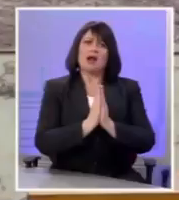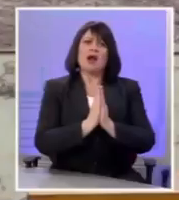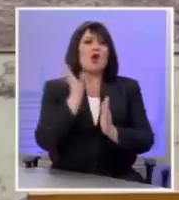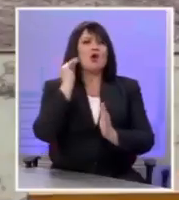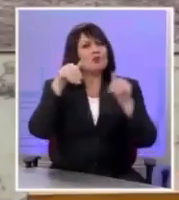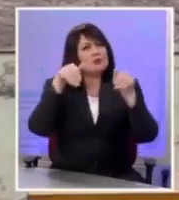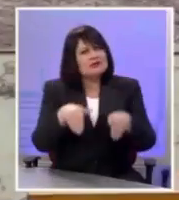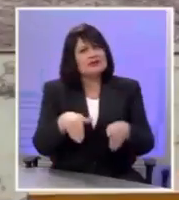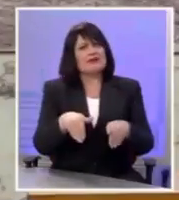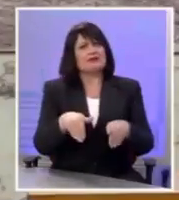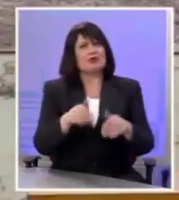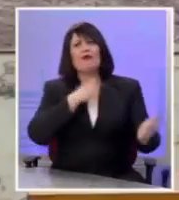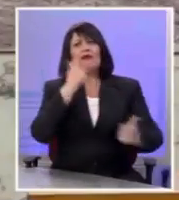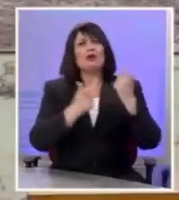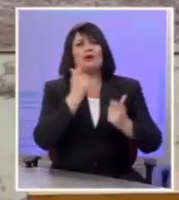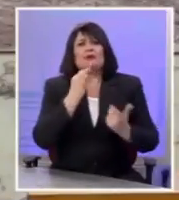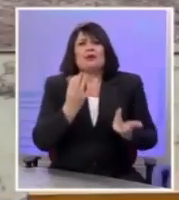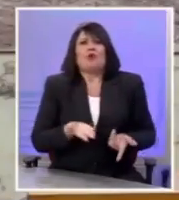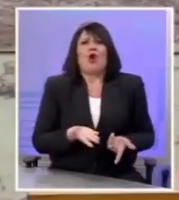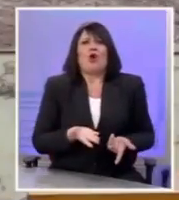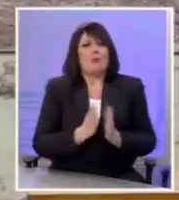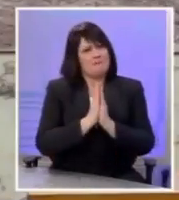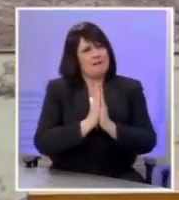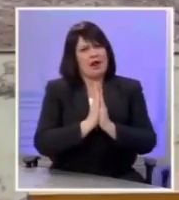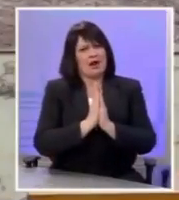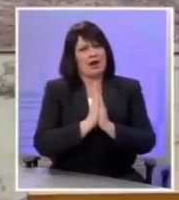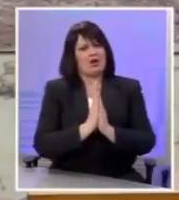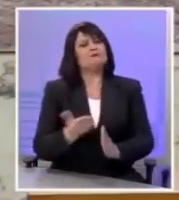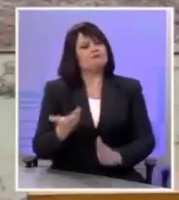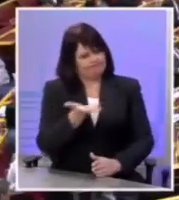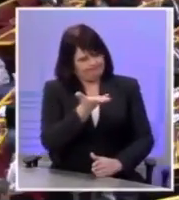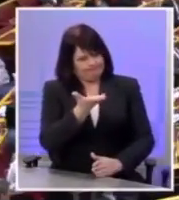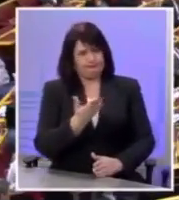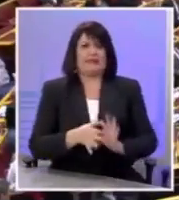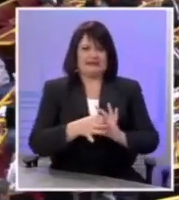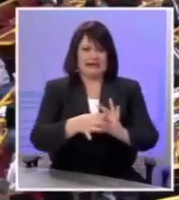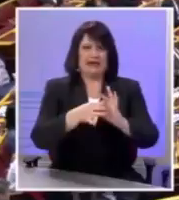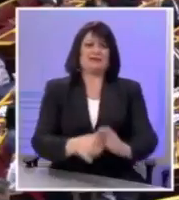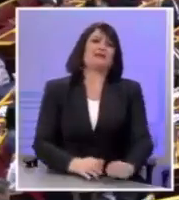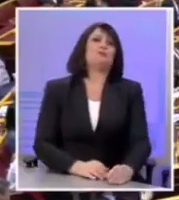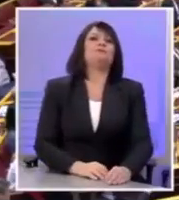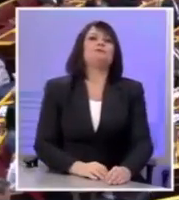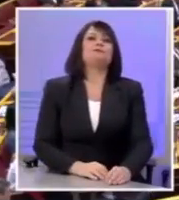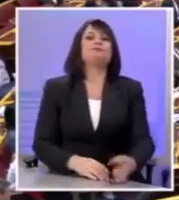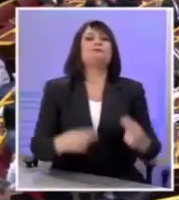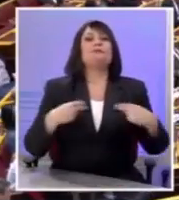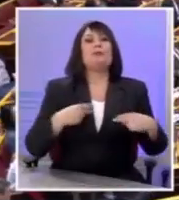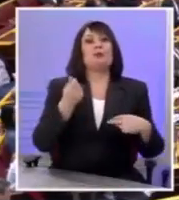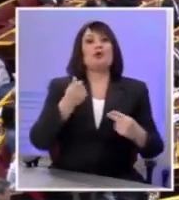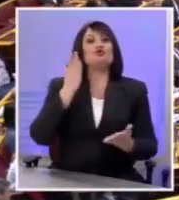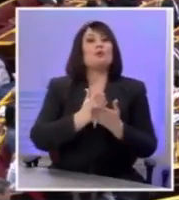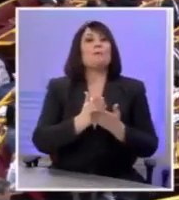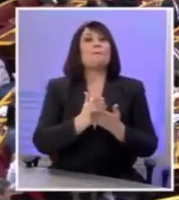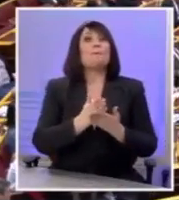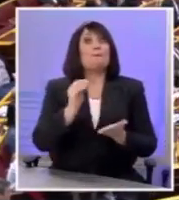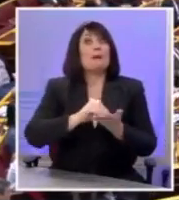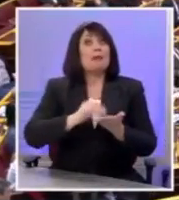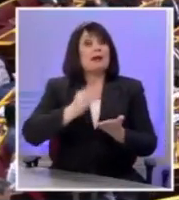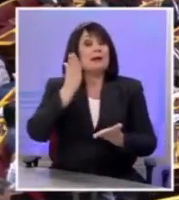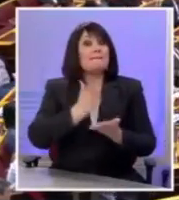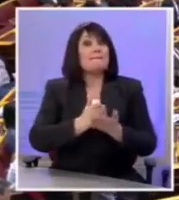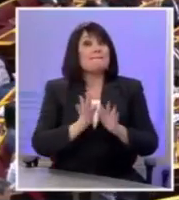με σεβασμό. Σας παρακαλώ λοιπόν, πολύ. Κύριε Τσακαλώτο, άρα, είστε το... ως το μέσο όρο, επαναλαμβάνω,